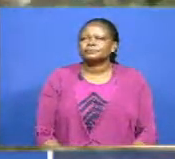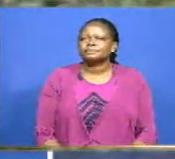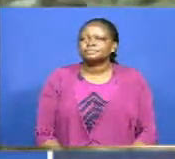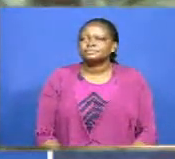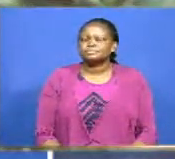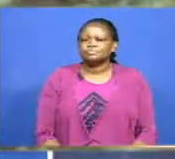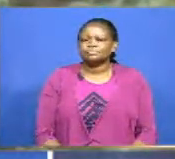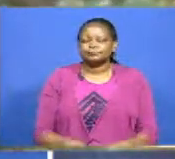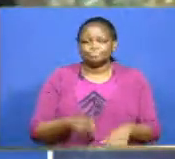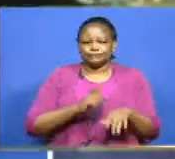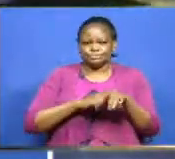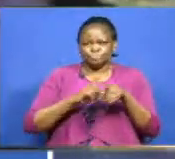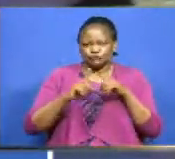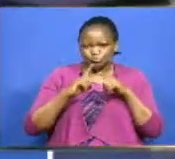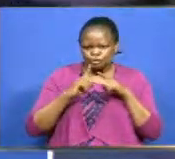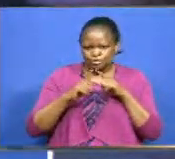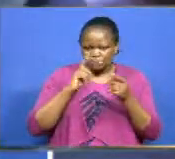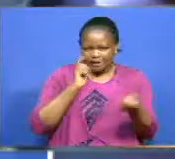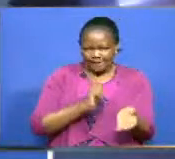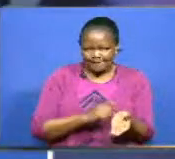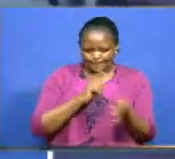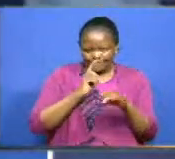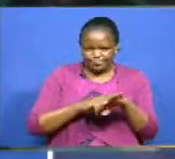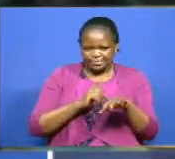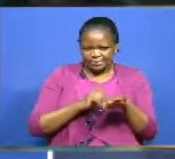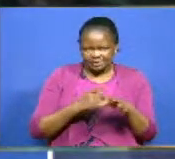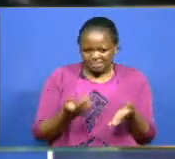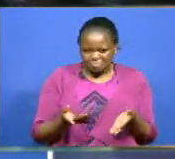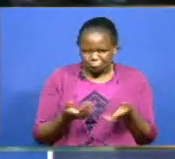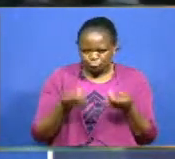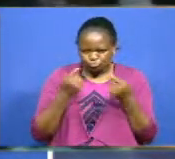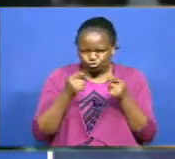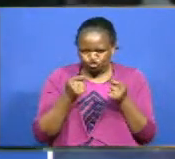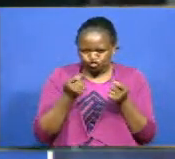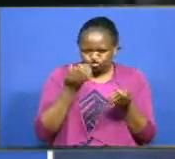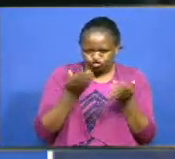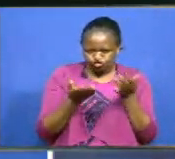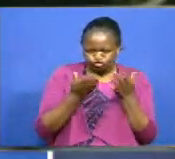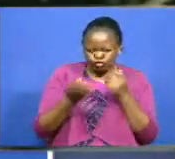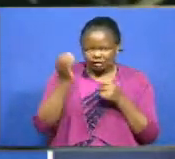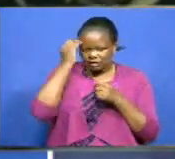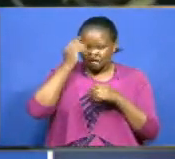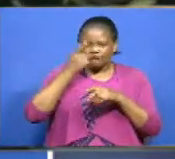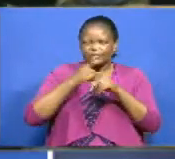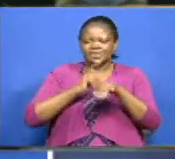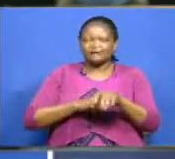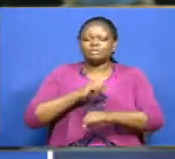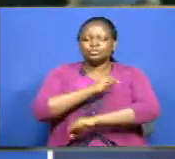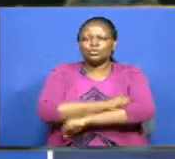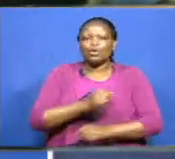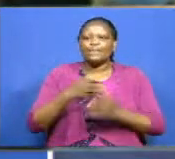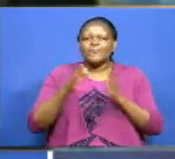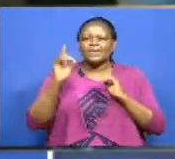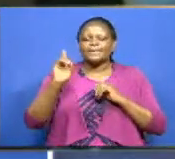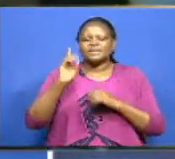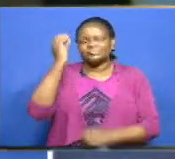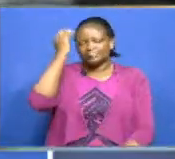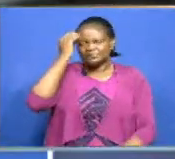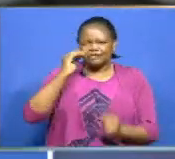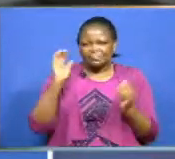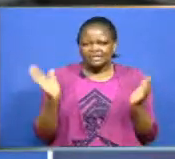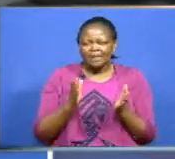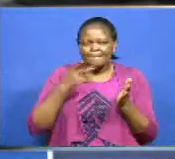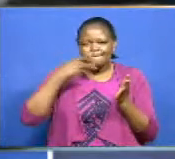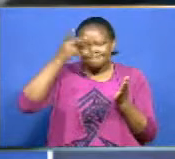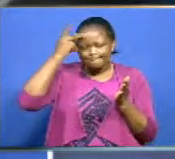Akiongea katika kaunti ya Embu wakati wa shughuli ya kutathmini hali ya masomo tangu kufunguliwa kwa shule, waziri wa elimu amewahimiza